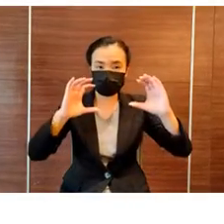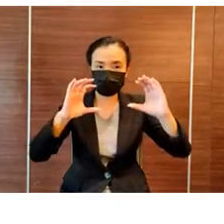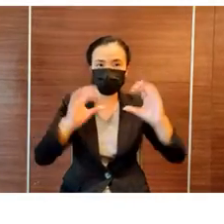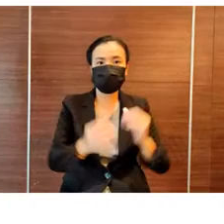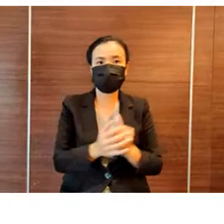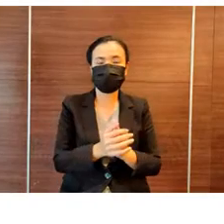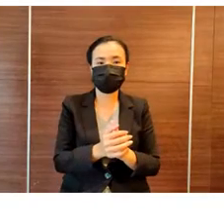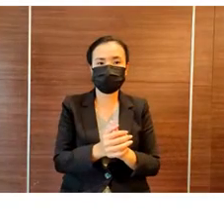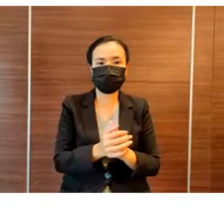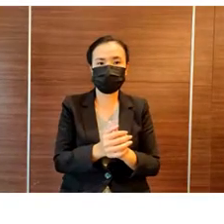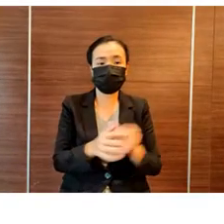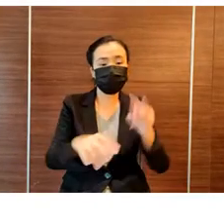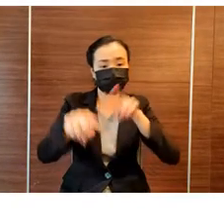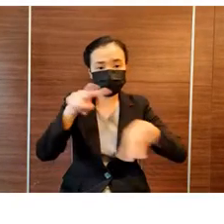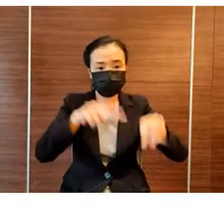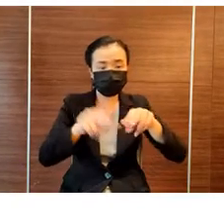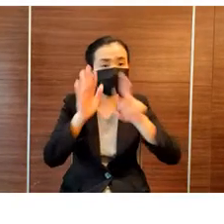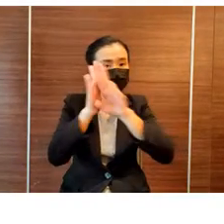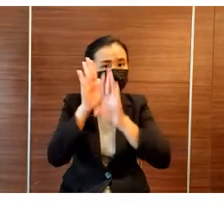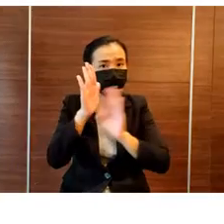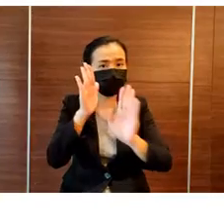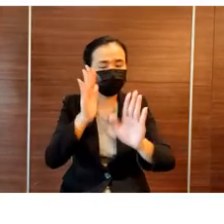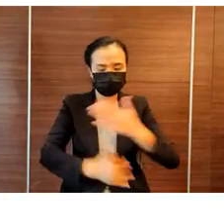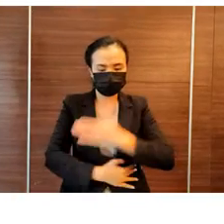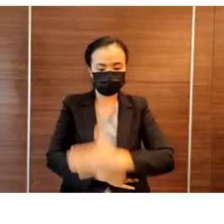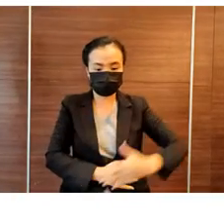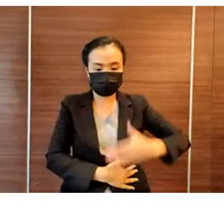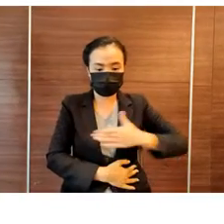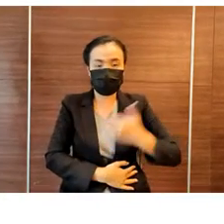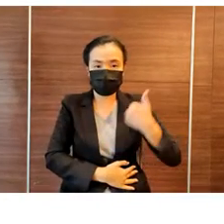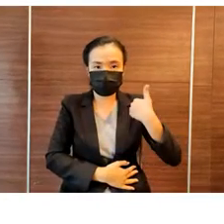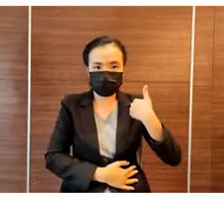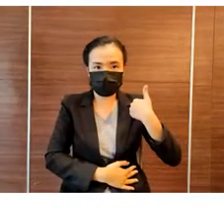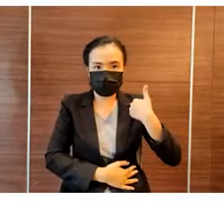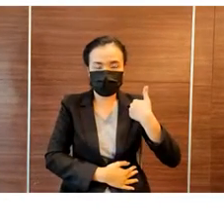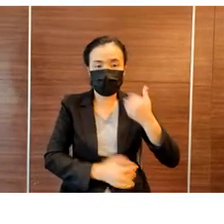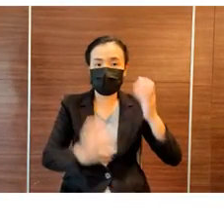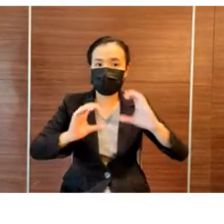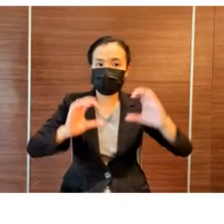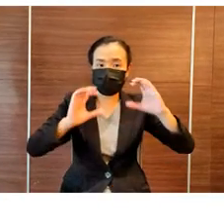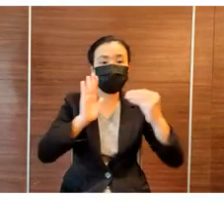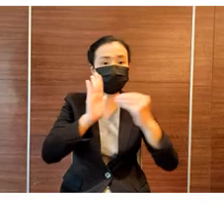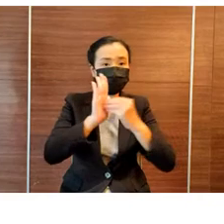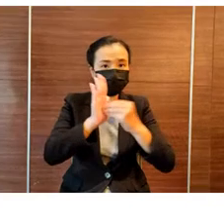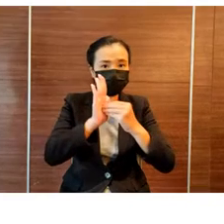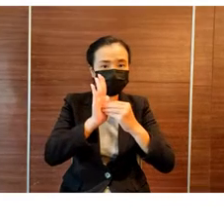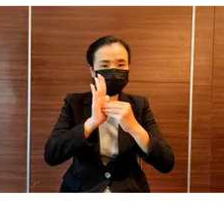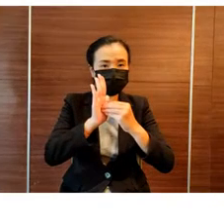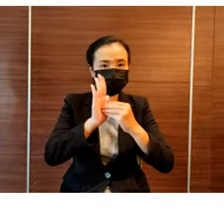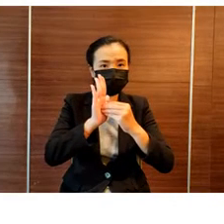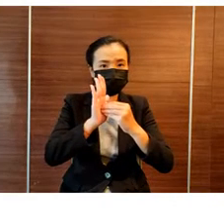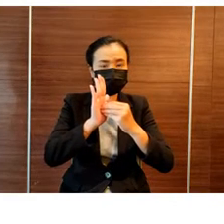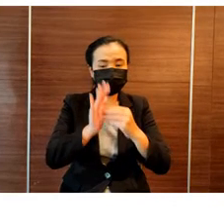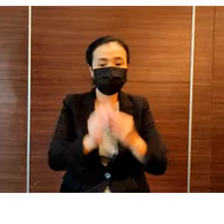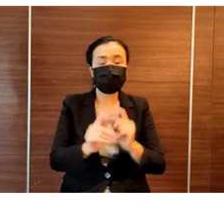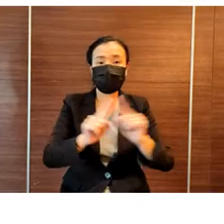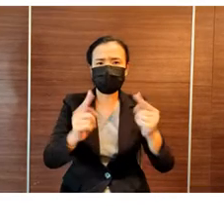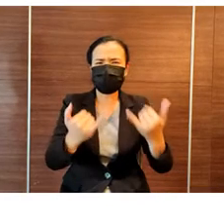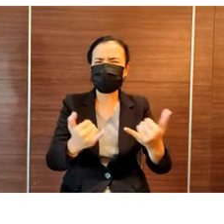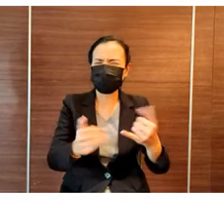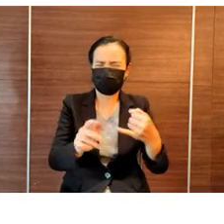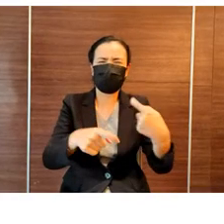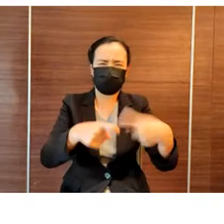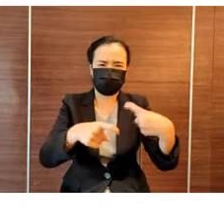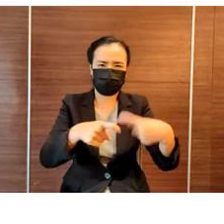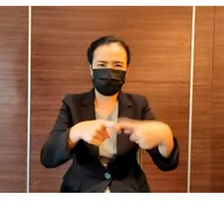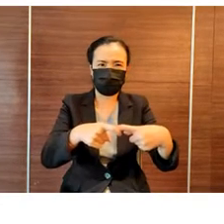เรื่องของการดูแลในระบบของสุขภาพที่ดูแลโดยรัฐหรือกทม.เองเนี่ยแต่ว่ามันก็ไม่ง่ายเ